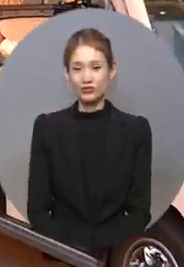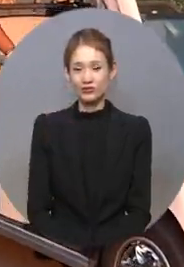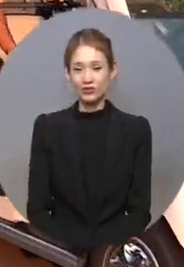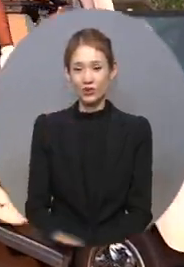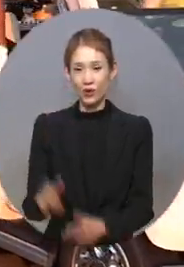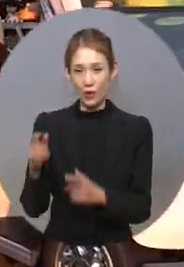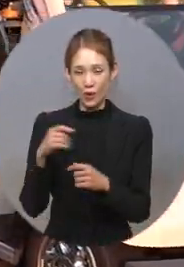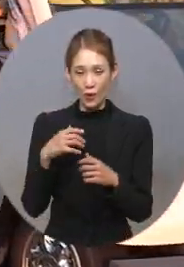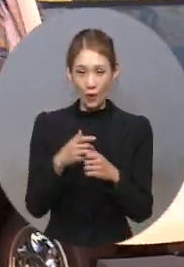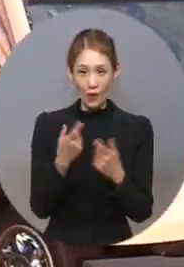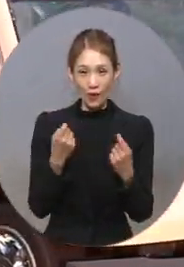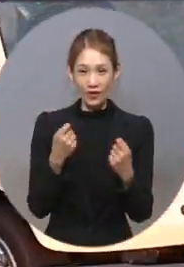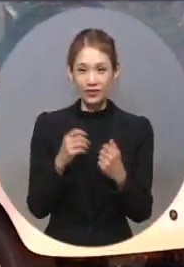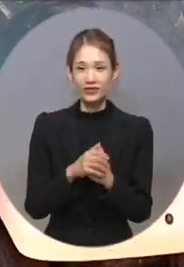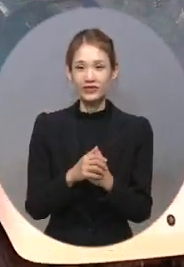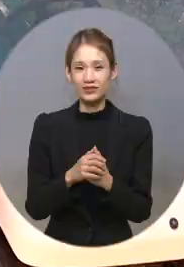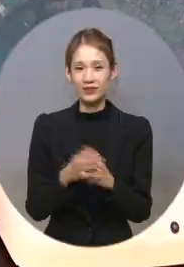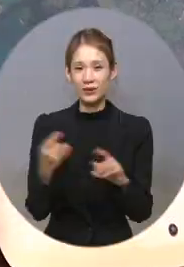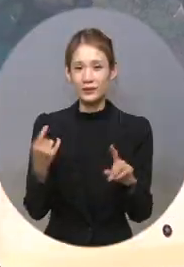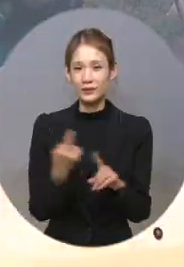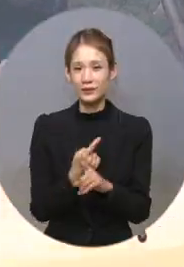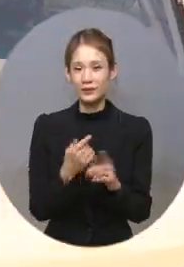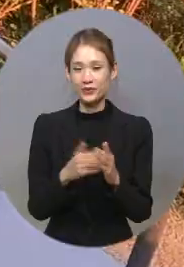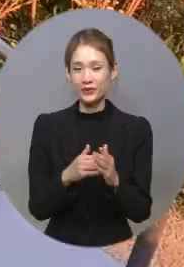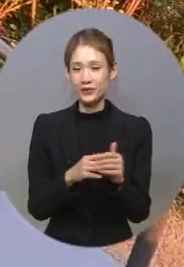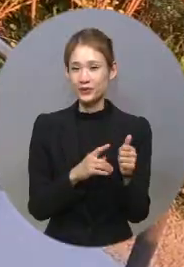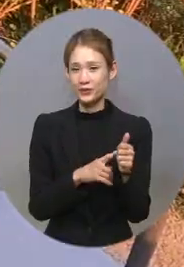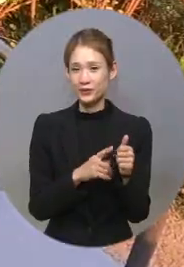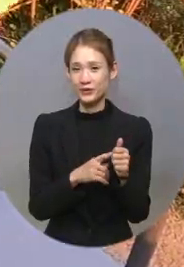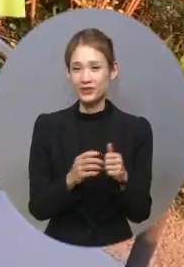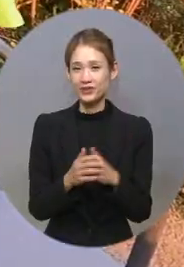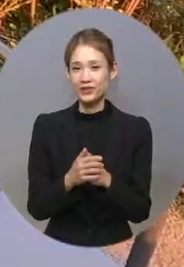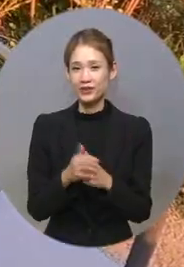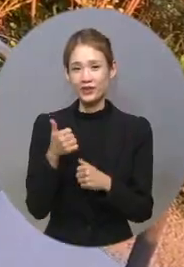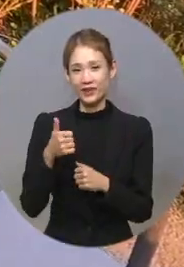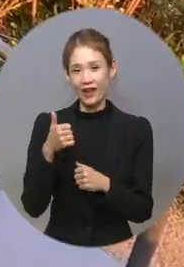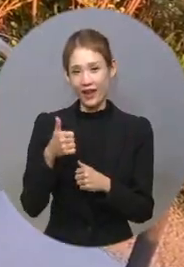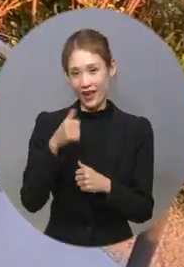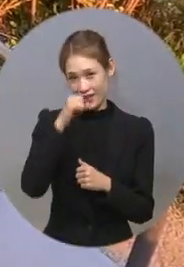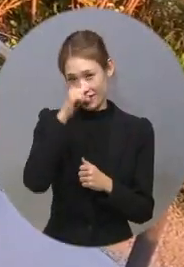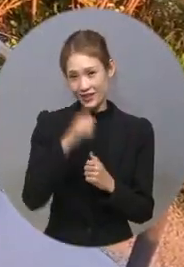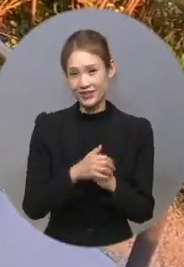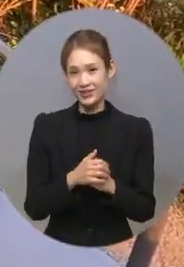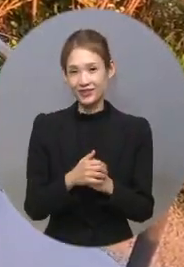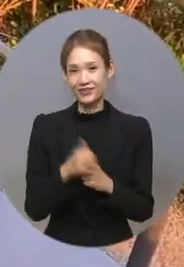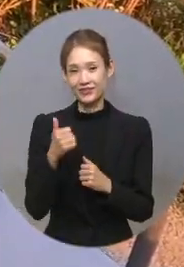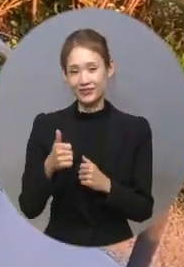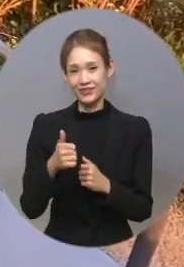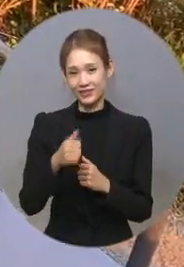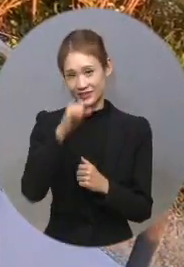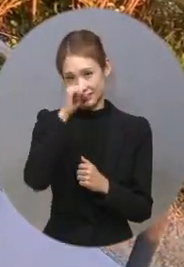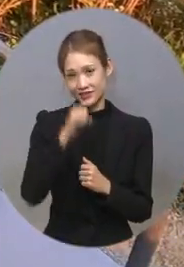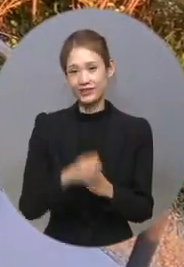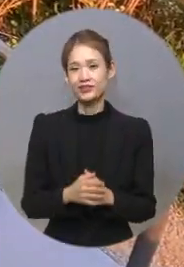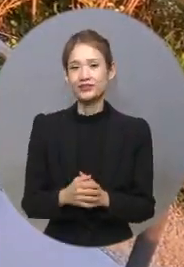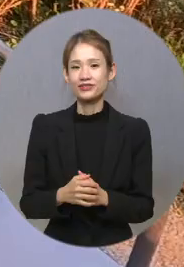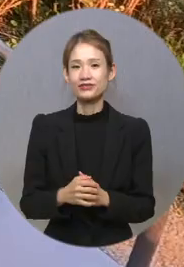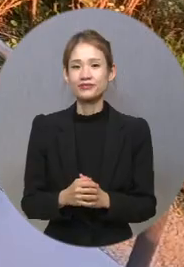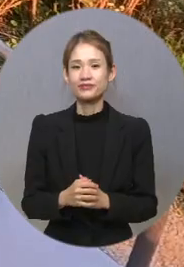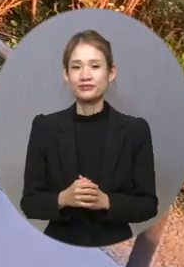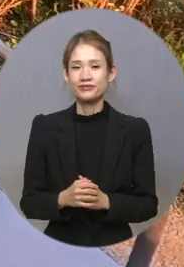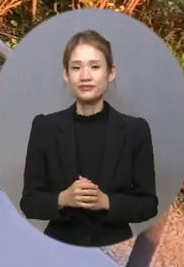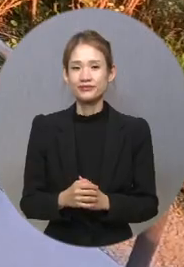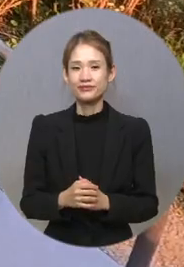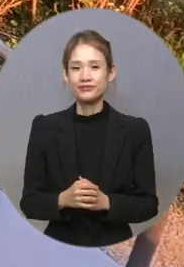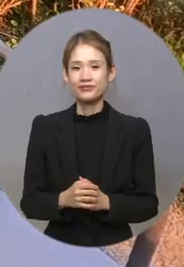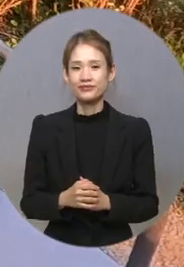공격형이다. 공격형으로 바뀌었습니다, 조프로님. 나이스, 나이스. 나이스, 나이스. 나이스, 나이스.